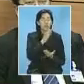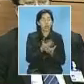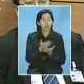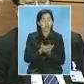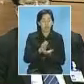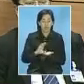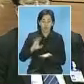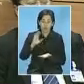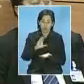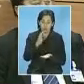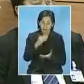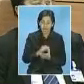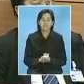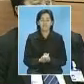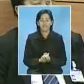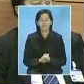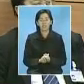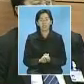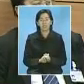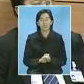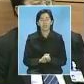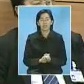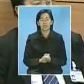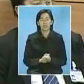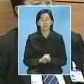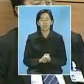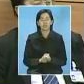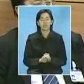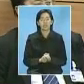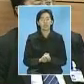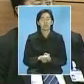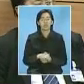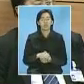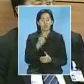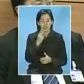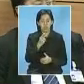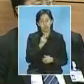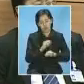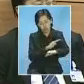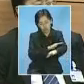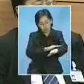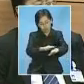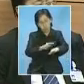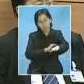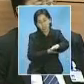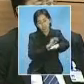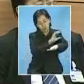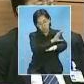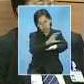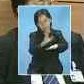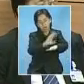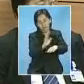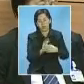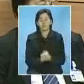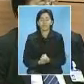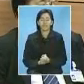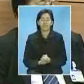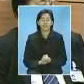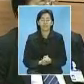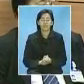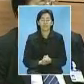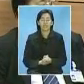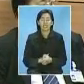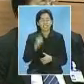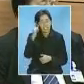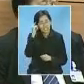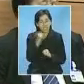อย่างเงี้ยมันจะประหยัดเส้นทางนะไม่ต้องสร้างในพื้นที่ผิวจราจรโดยเฉพาะที่บอกว่าจะต้องไป